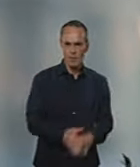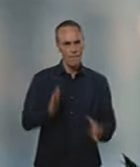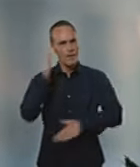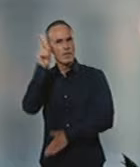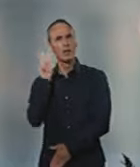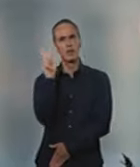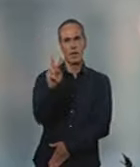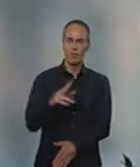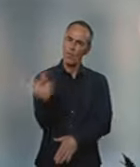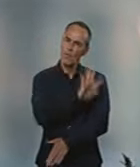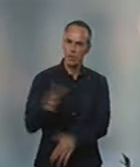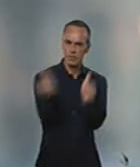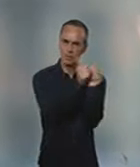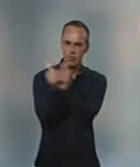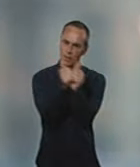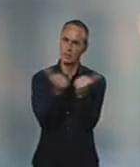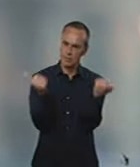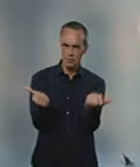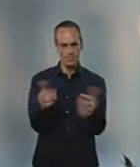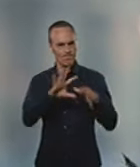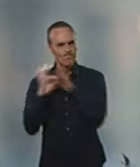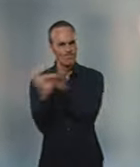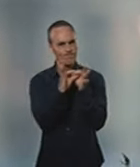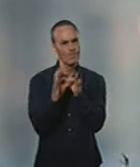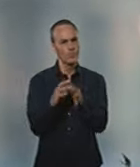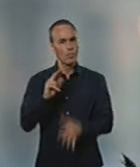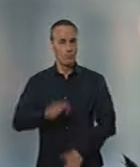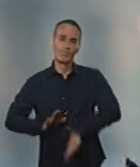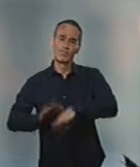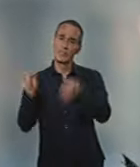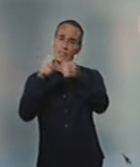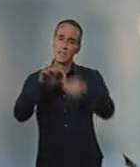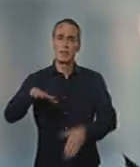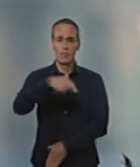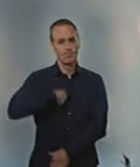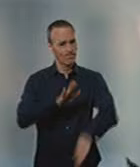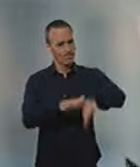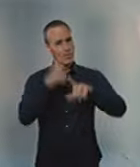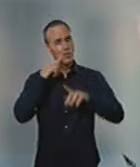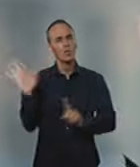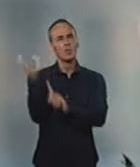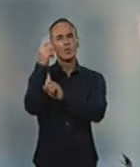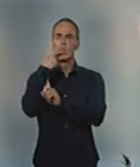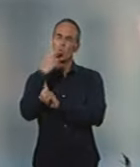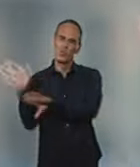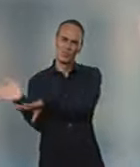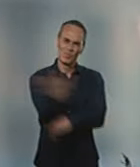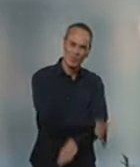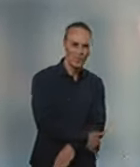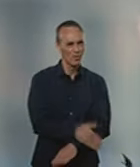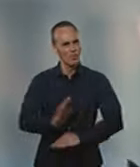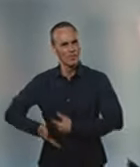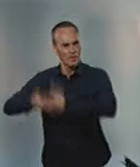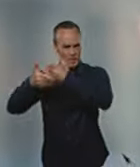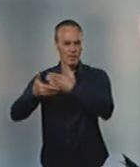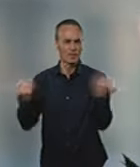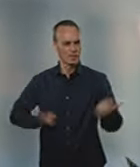unie la France doit se rassembler mais je le dis au syndicat posez le drapeau rouge et servez la